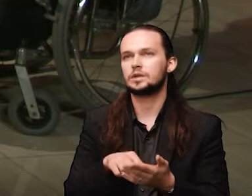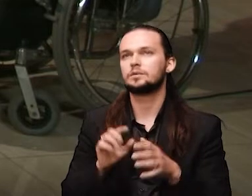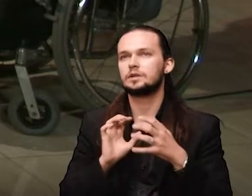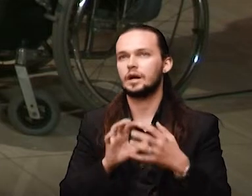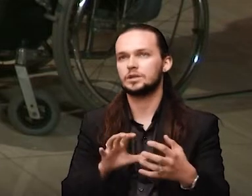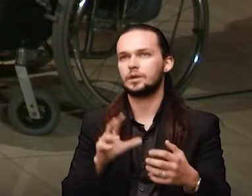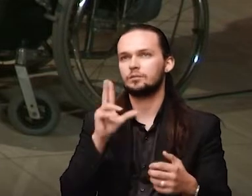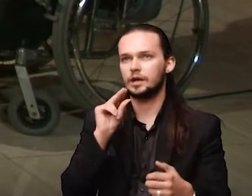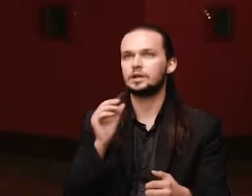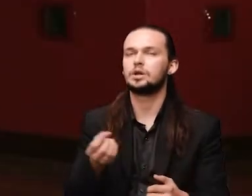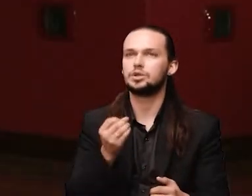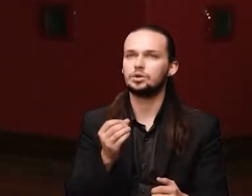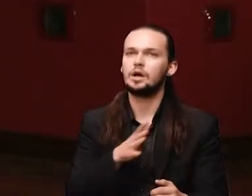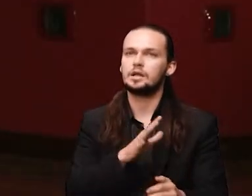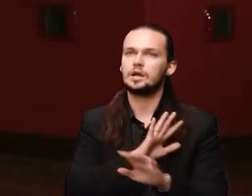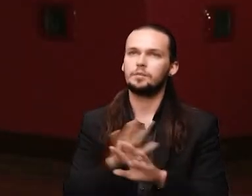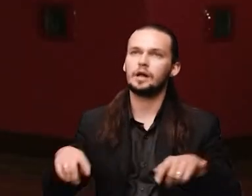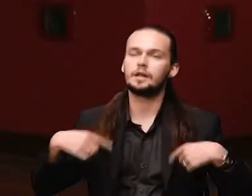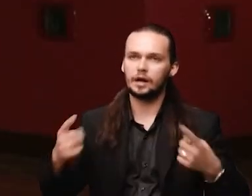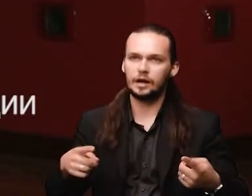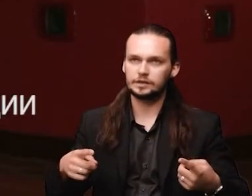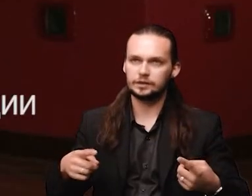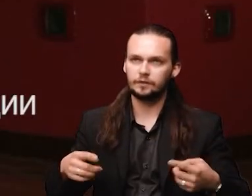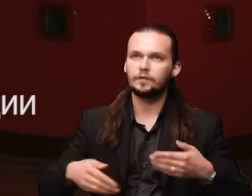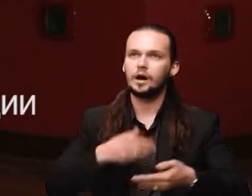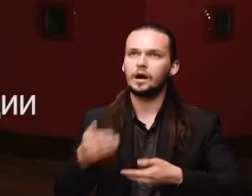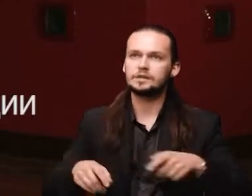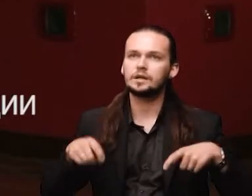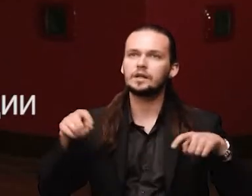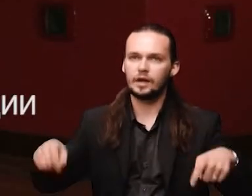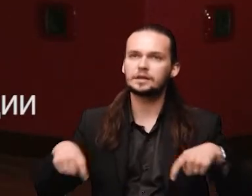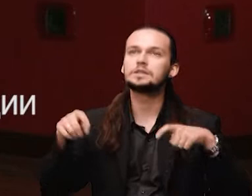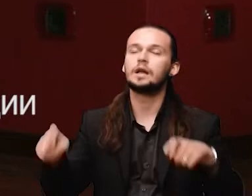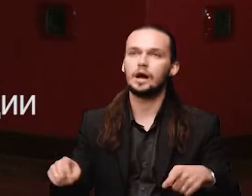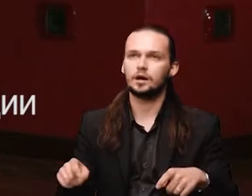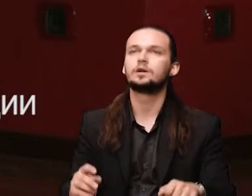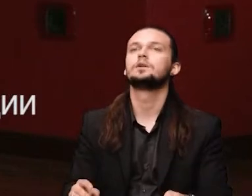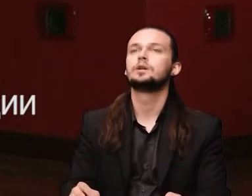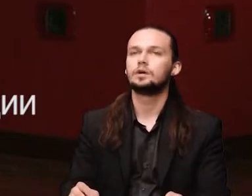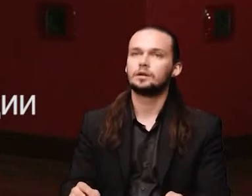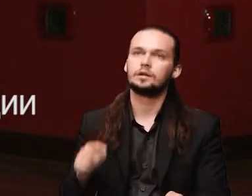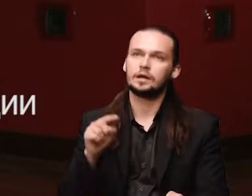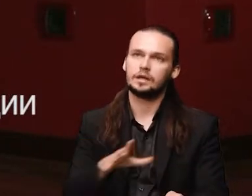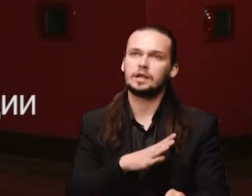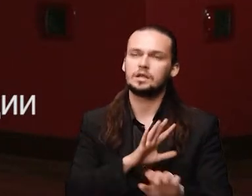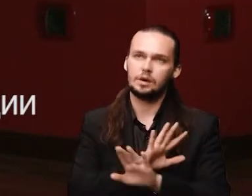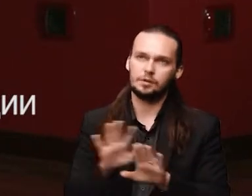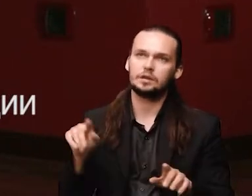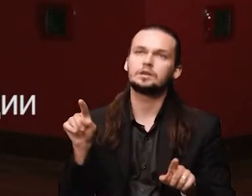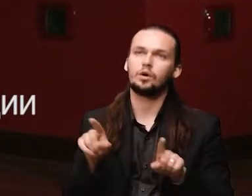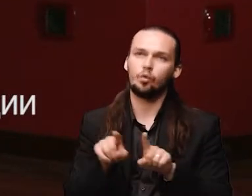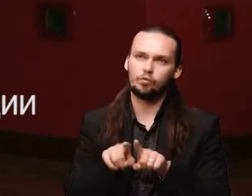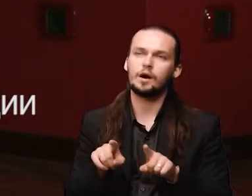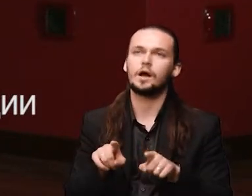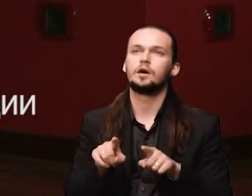транспортом, хочу сказать, тогда, когда еще не была на коляске, я ходила на костылях, но тогда не было такого транспорта. И у меня